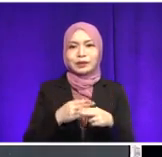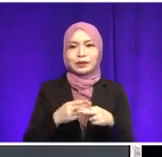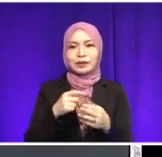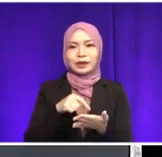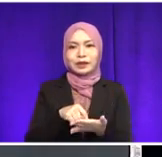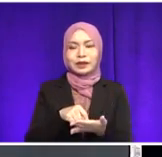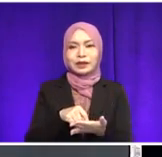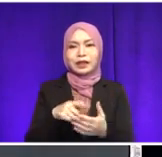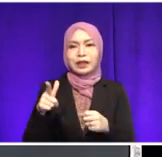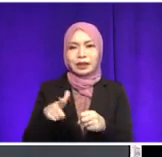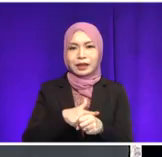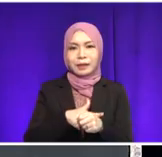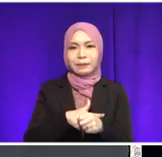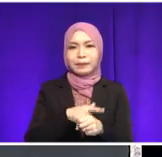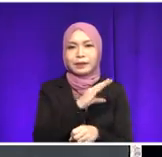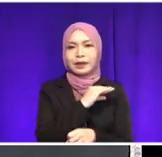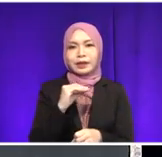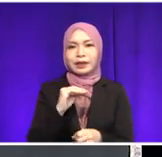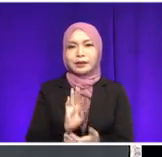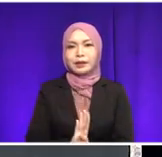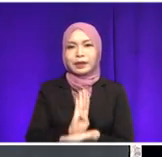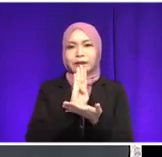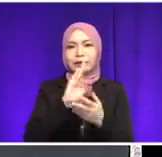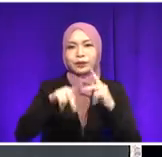lengkap dan juga dapat membantu